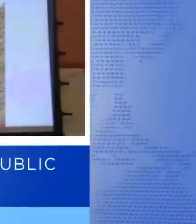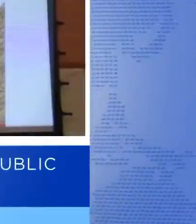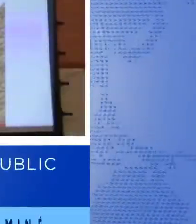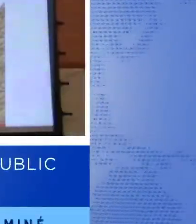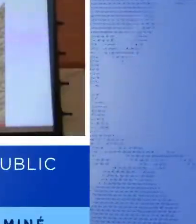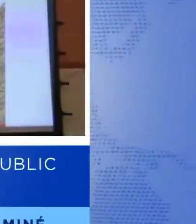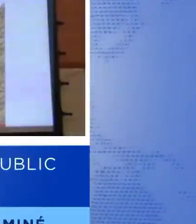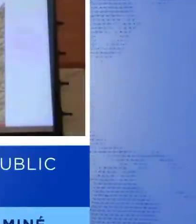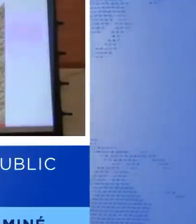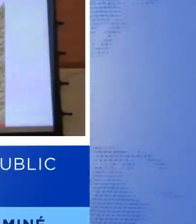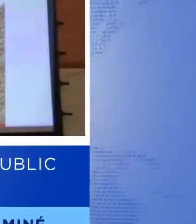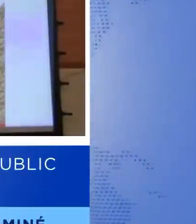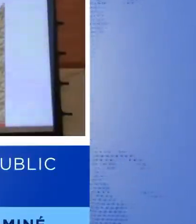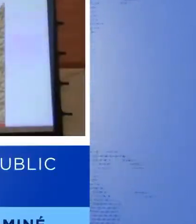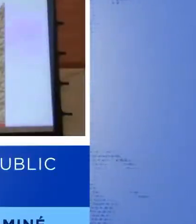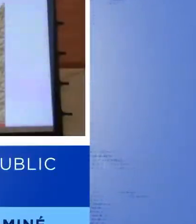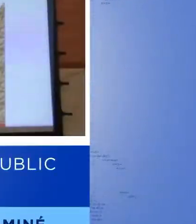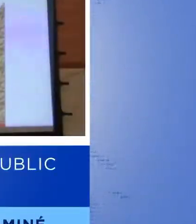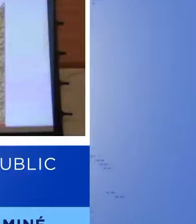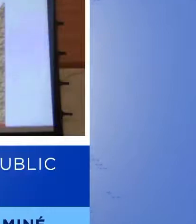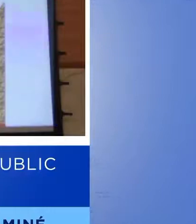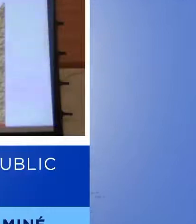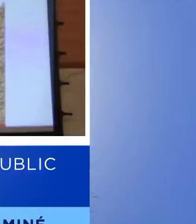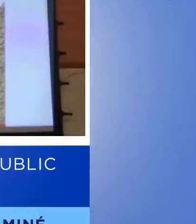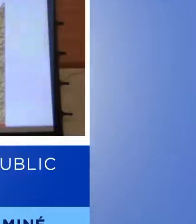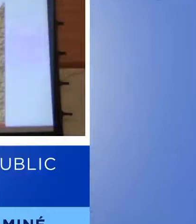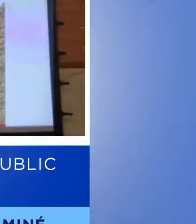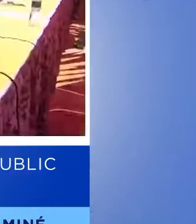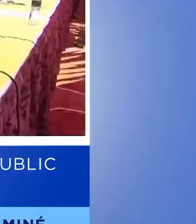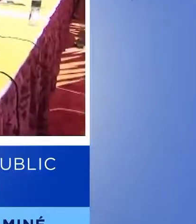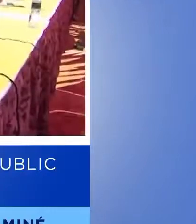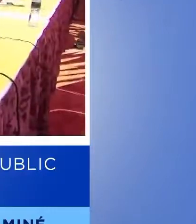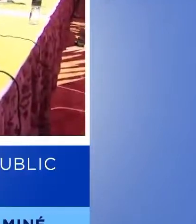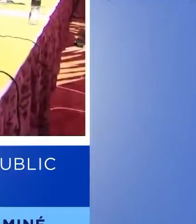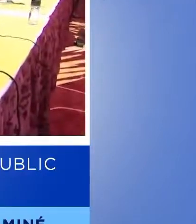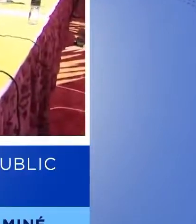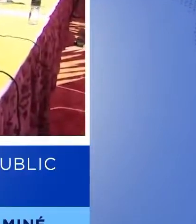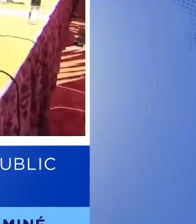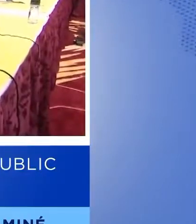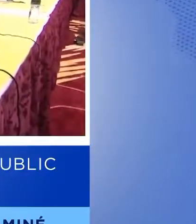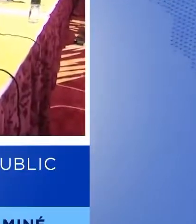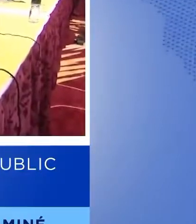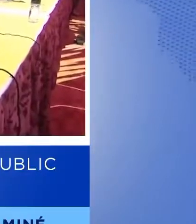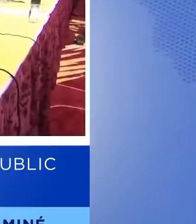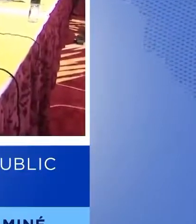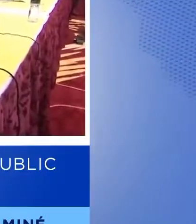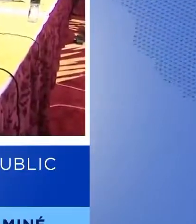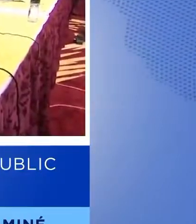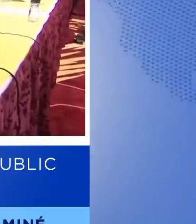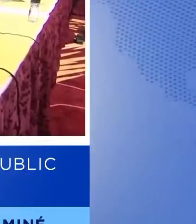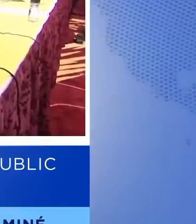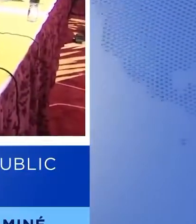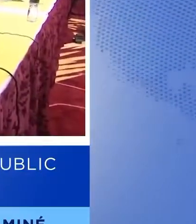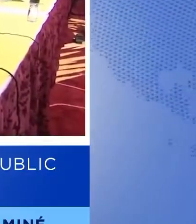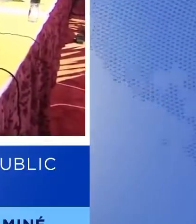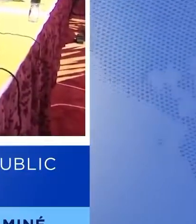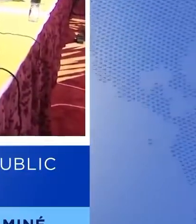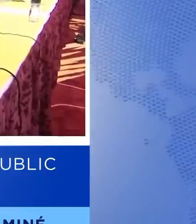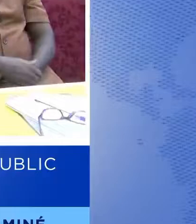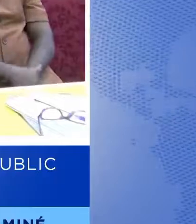Et puis, des cadres de différents ministères travaillent également depuis quelques jours à la validation du rapport d'exécution annuel du